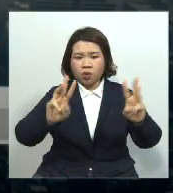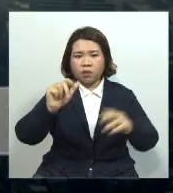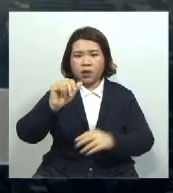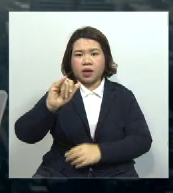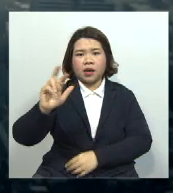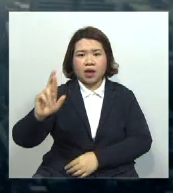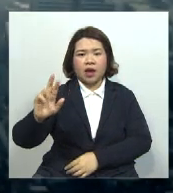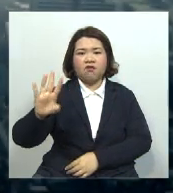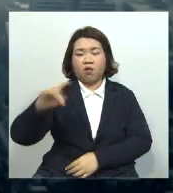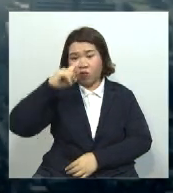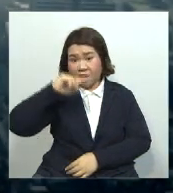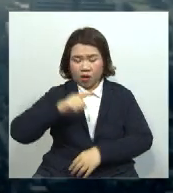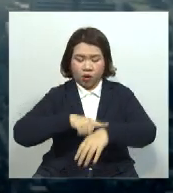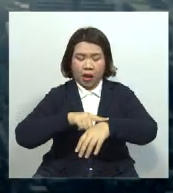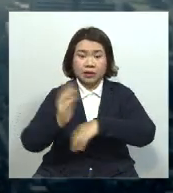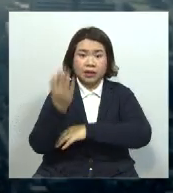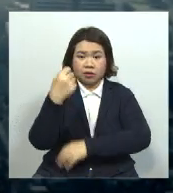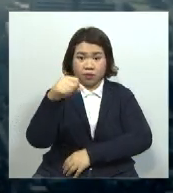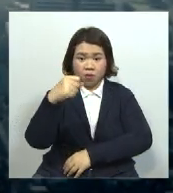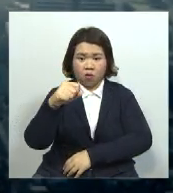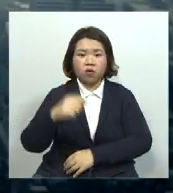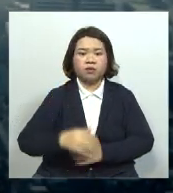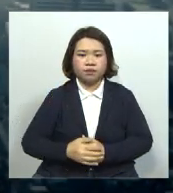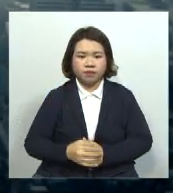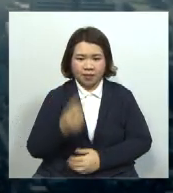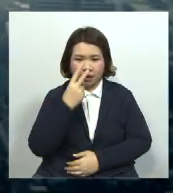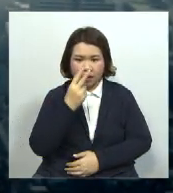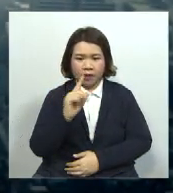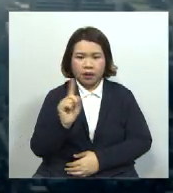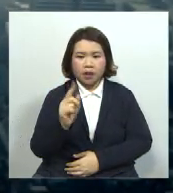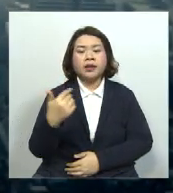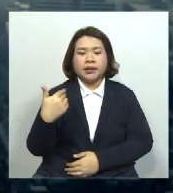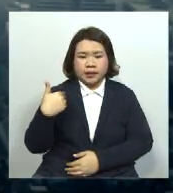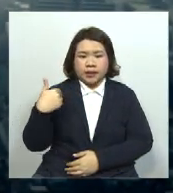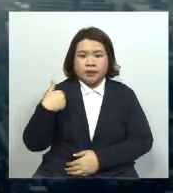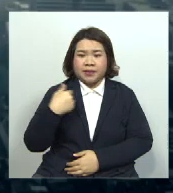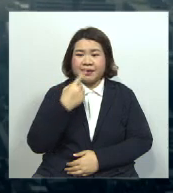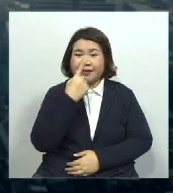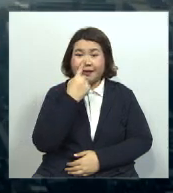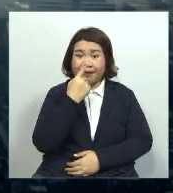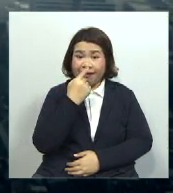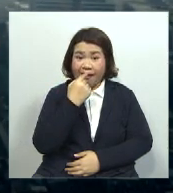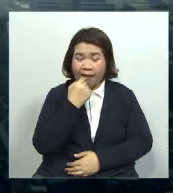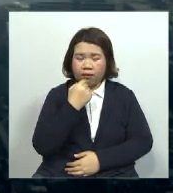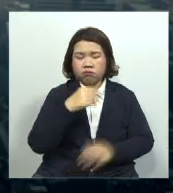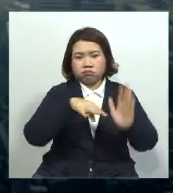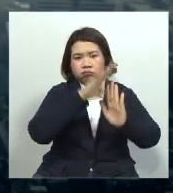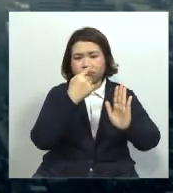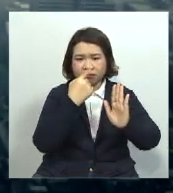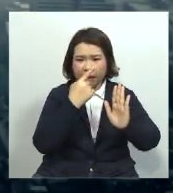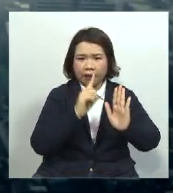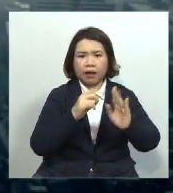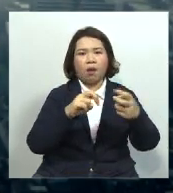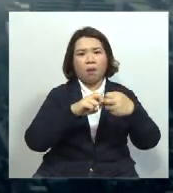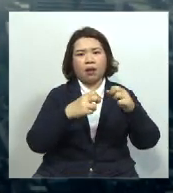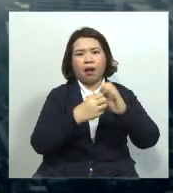Air for Thai เมื่อเวลา10นาฬิกาที่ผ่านมานะคะก็จะเห็นว่ามีพื้นที่สีแดงซึ่งหมายถึงสภาพอากา